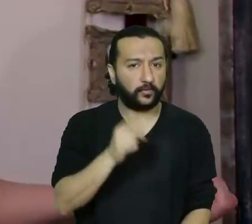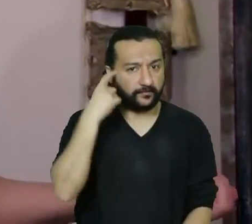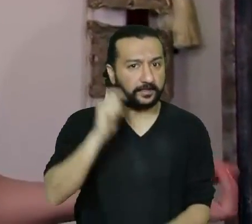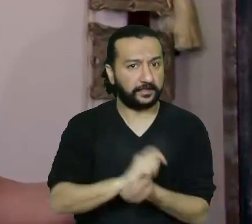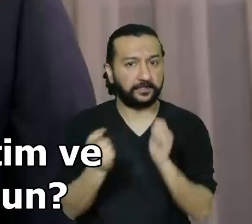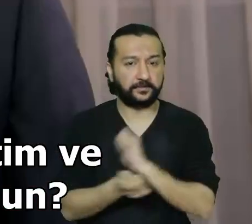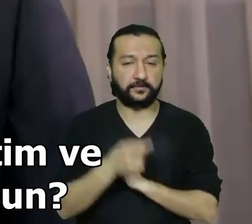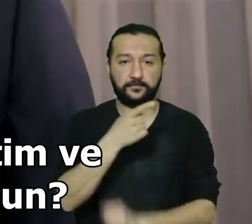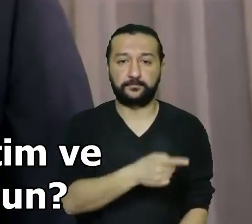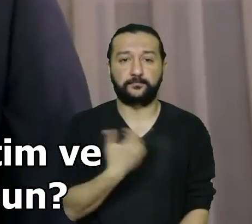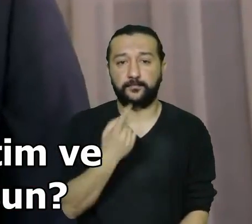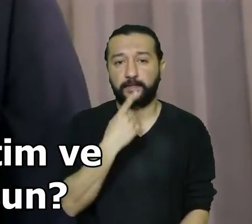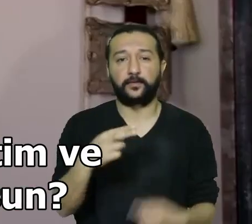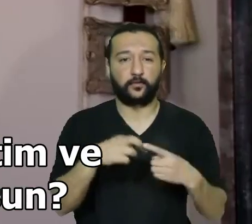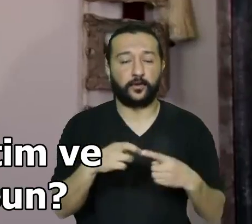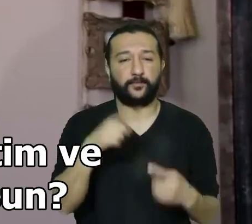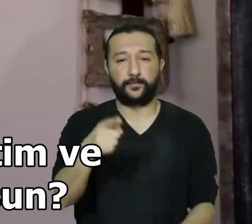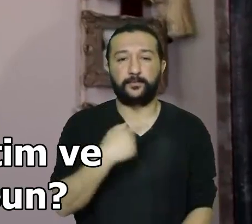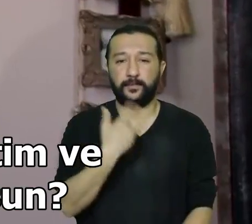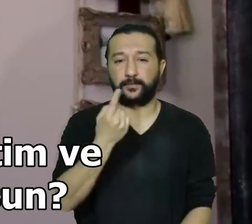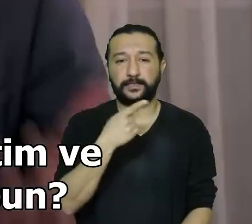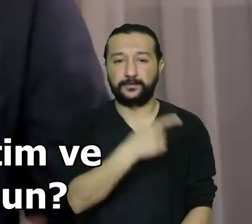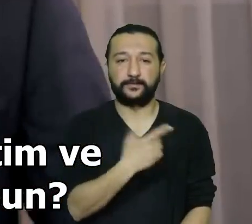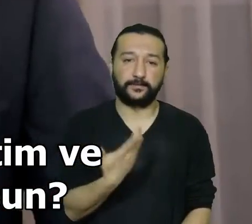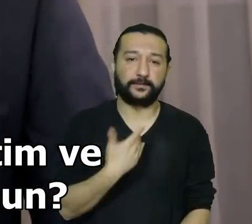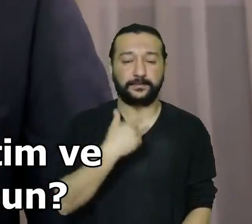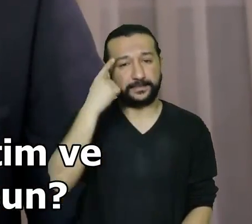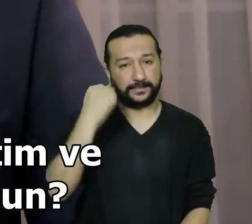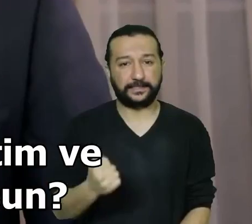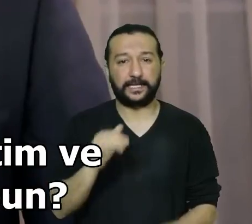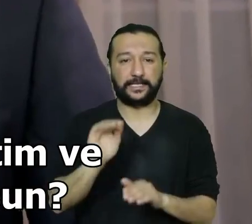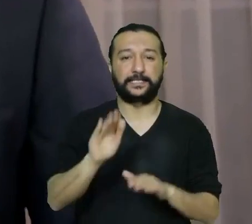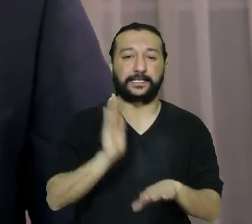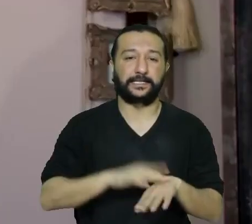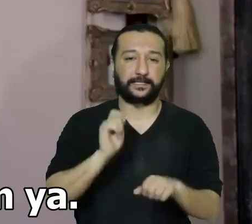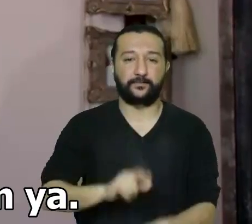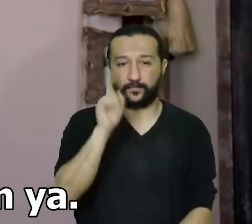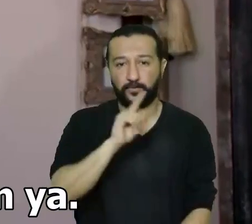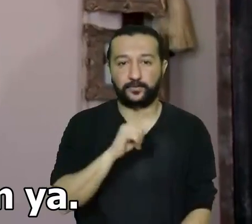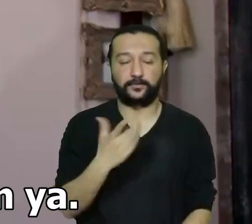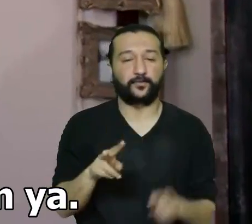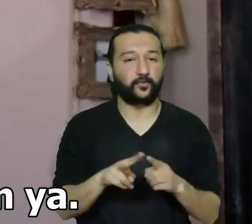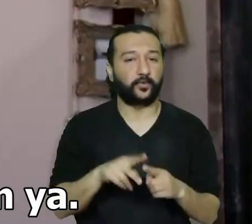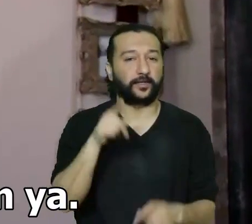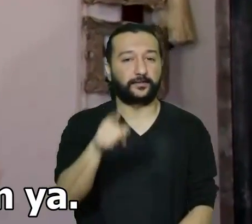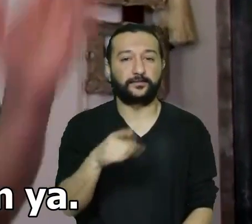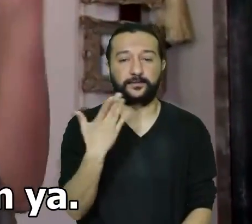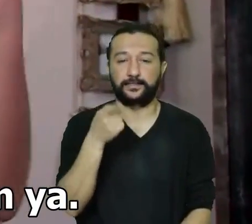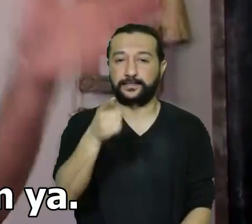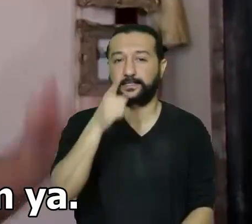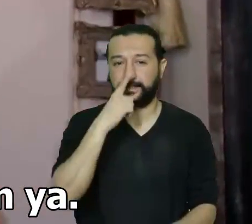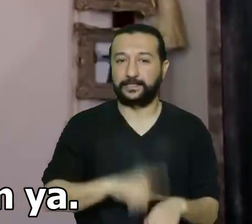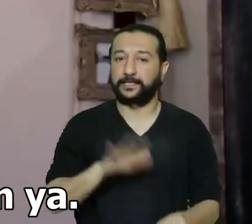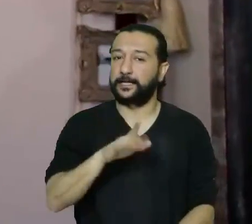fikri değişti acaba? Şey Rüyam, ben biraz ısrar ettim ve destekledim onu biliyor musun? Ay Nurhan.